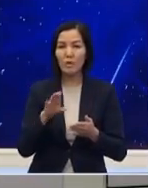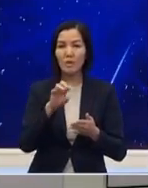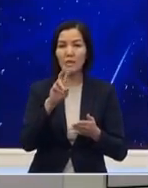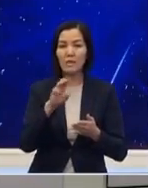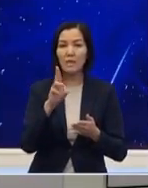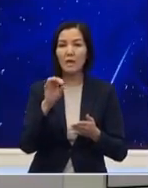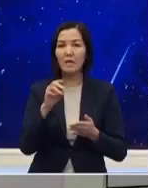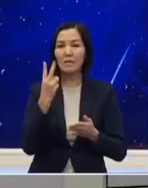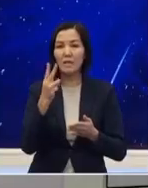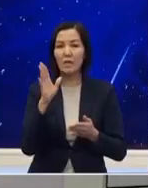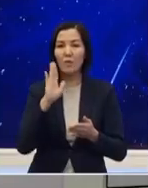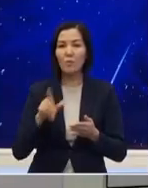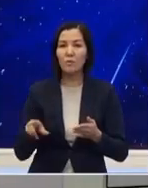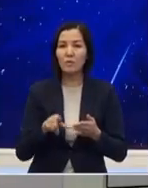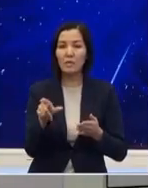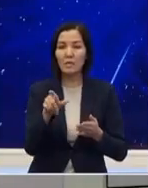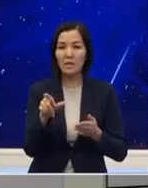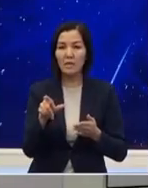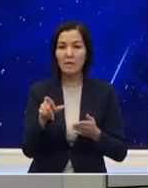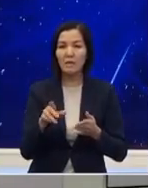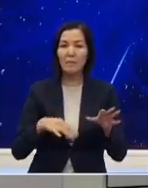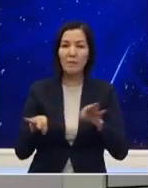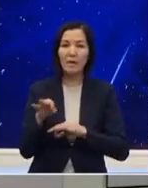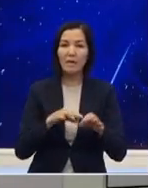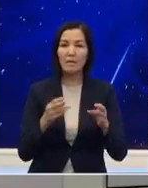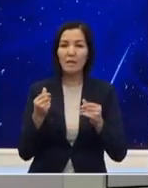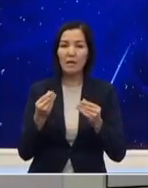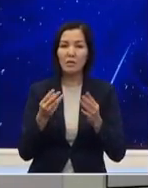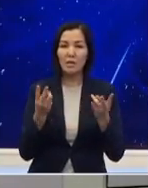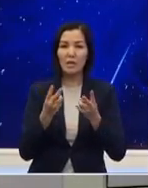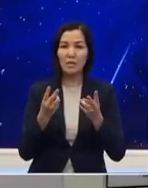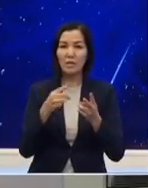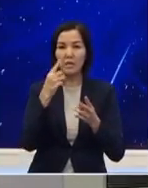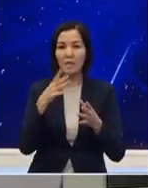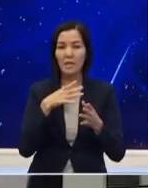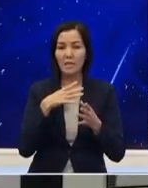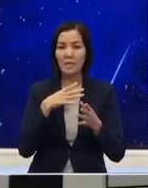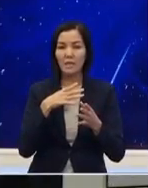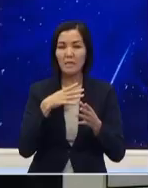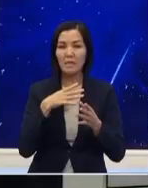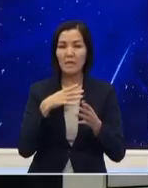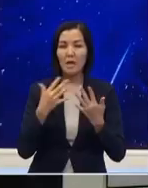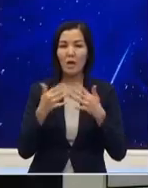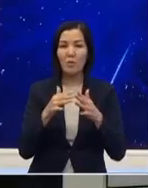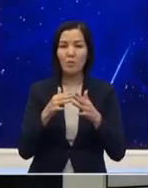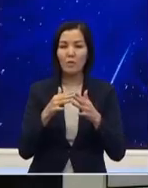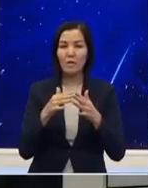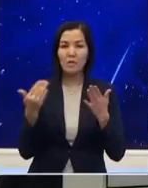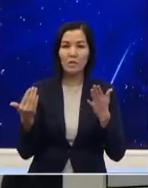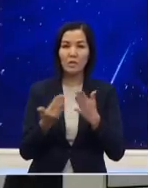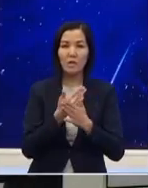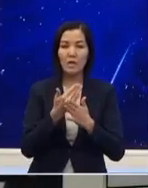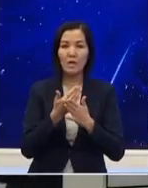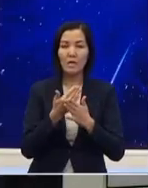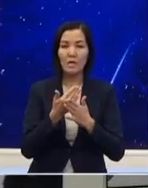Қаратал өзенінде екі сооружениеге жаңағы проект жасауға соған қаражат сұрадық. Сонымен қатар ауылда жаңа